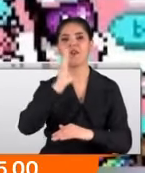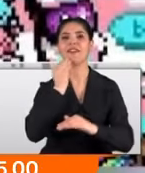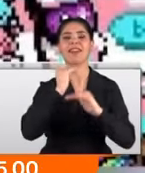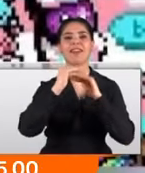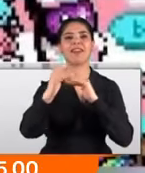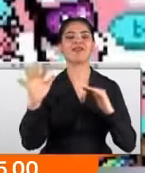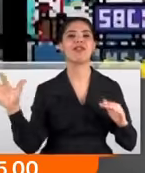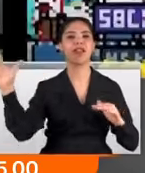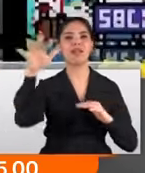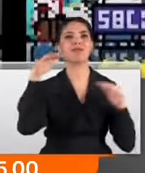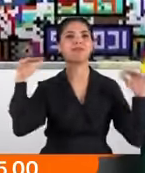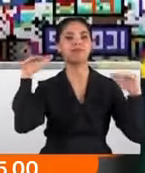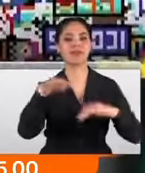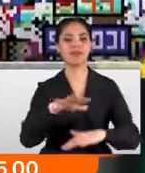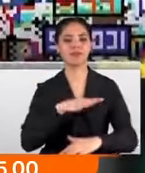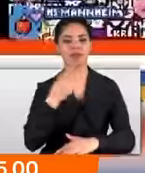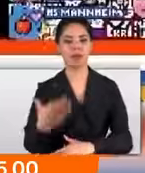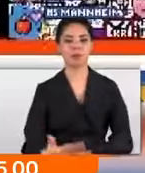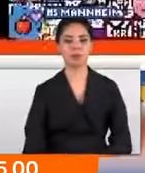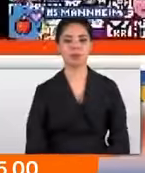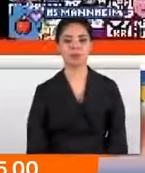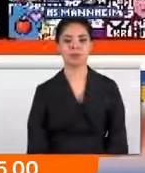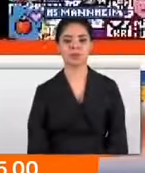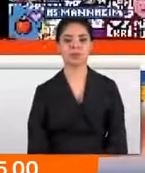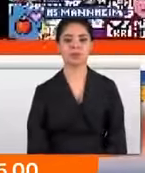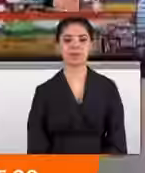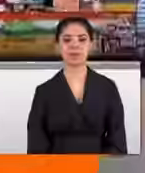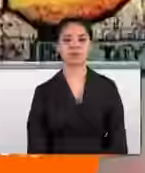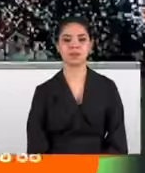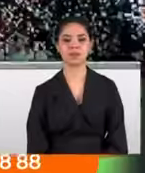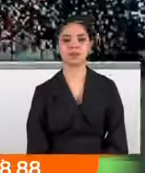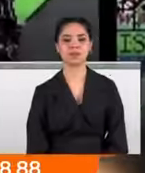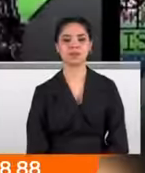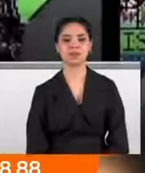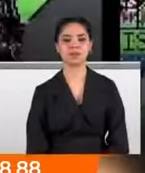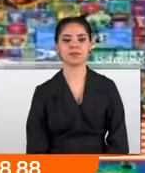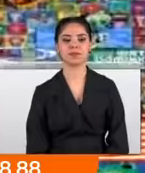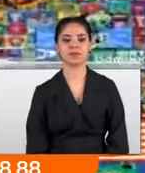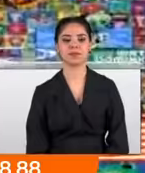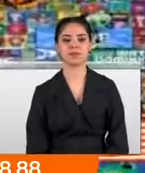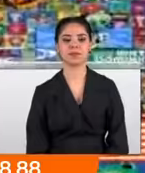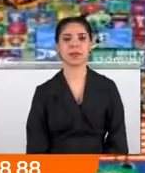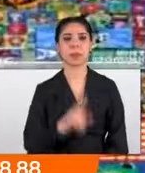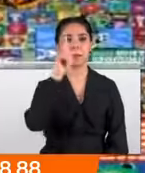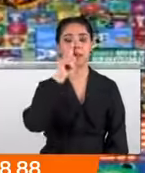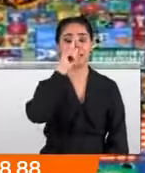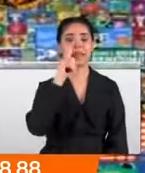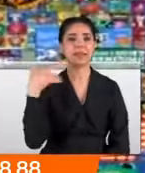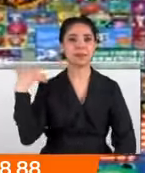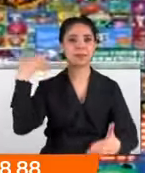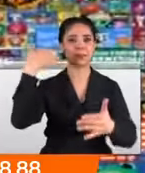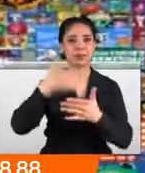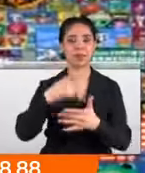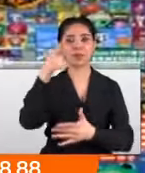yoğun ilgisinin hedefiydi. Şu emeğe dokunmasınlar ya. Oh, who's yellow? Who is this? Sarıla sarıla sarıla. 1 Nisan'dan bu yana